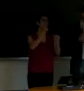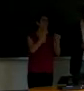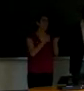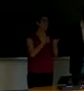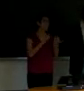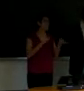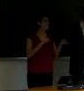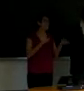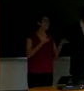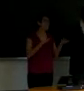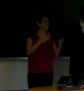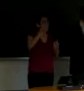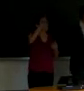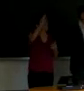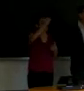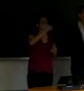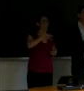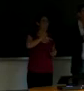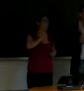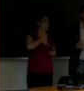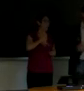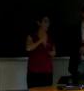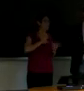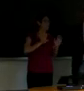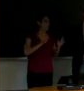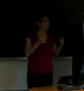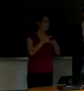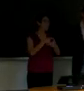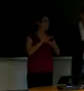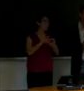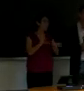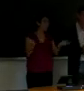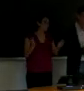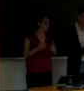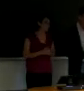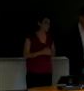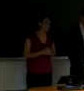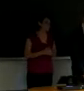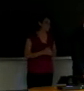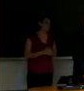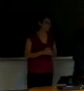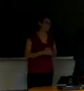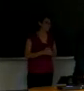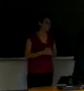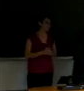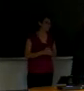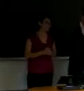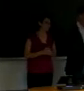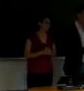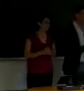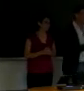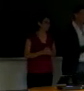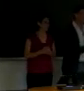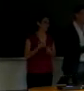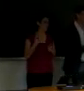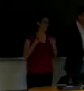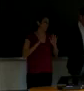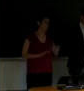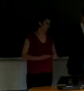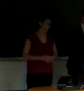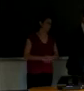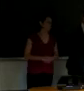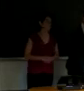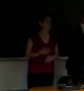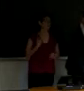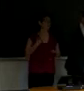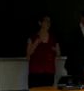campus privato, ma in realtà è la nostra università, è la nostra comunità. Ecco, io mi fermo qui,